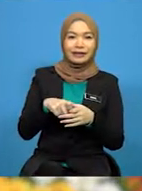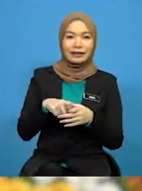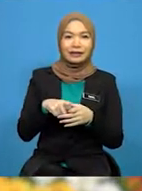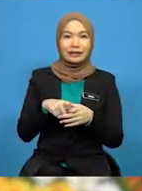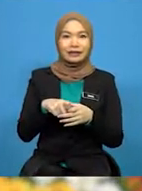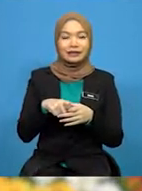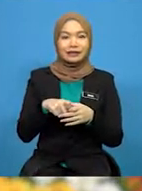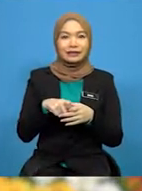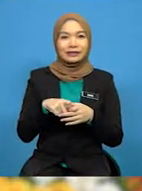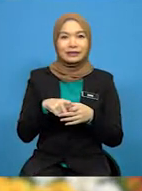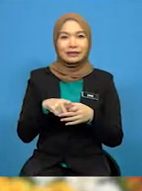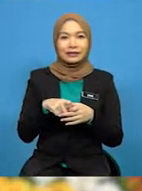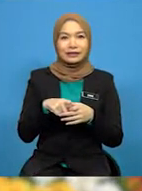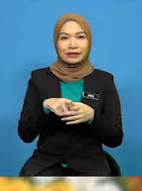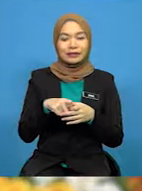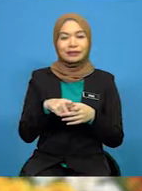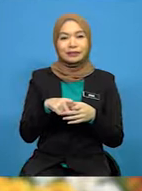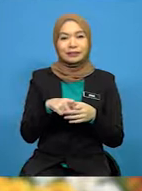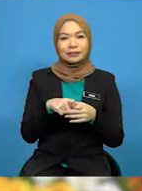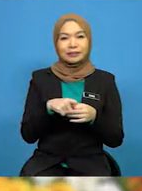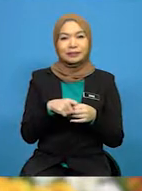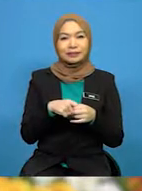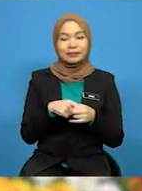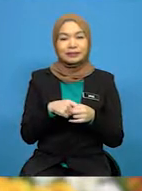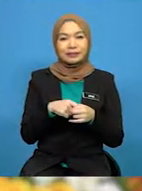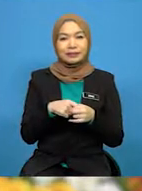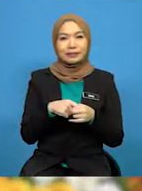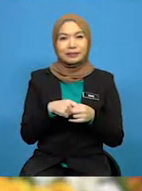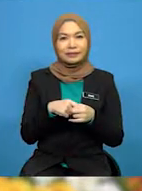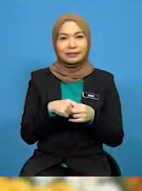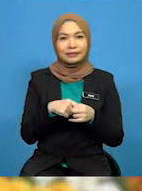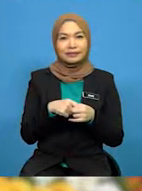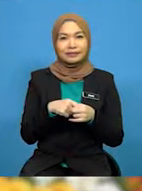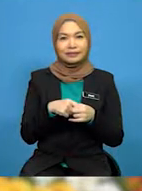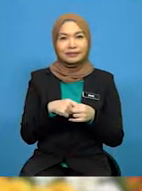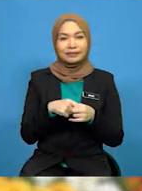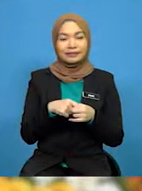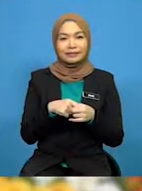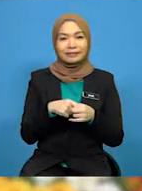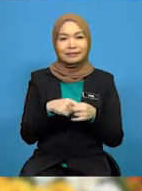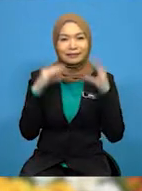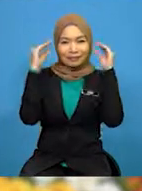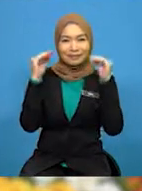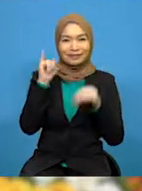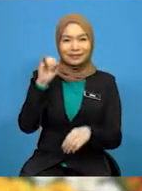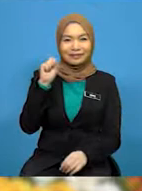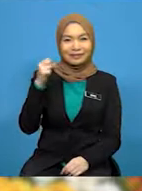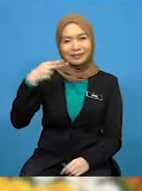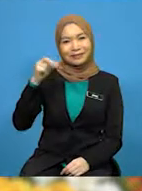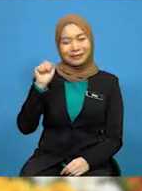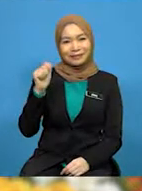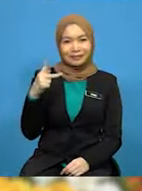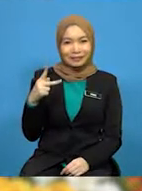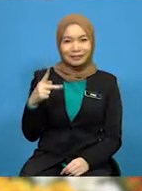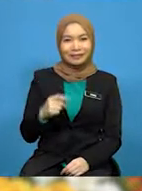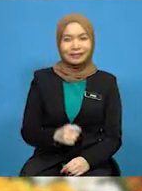kerajaan dan juga sektor luar negara. Betul. Okay. Saya beralih kepada Cikgu Ishak. Boleh Cikgu perkenalkan kepada